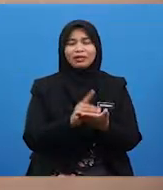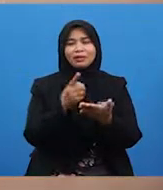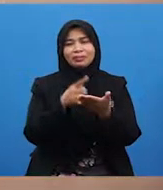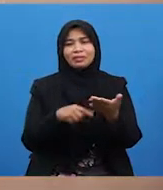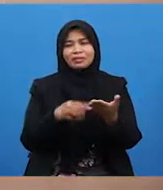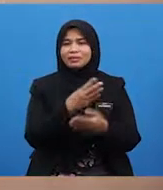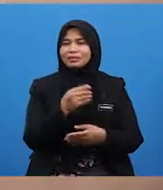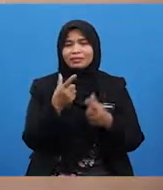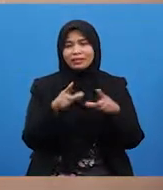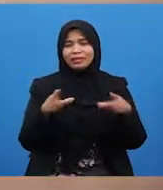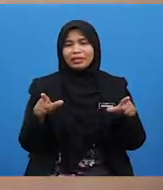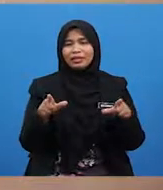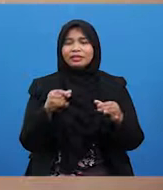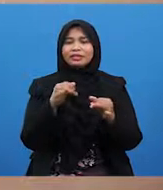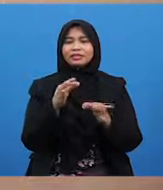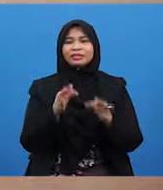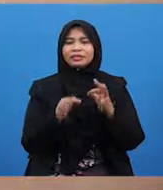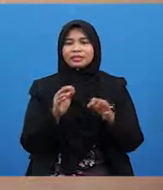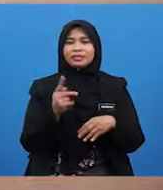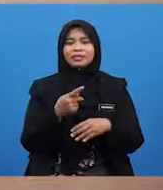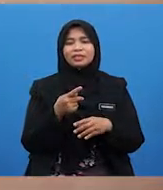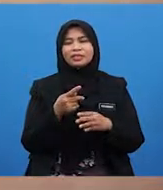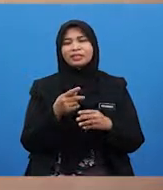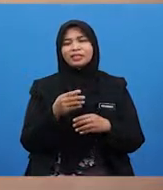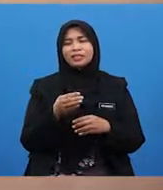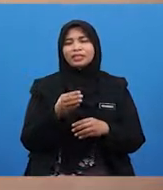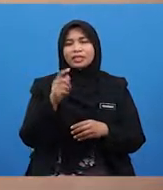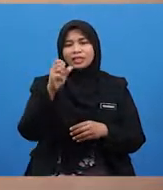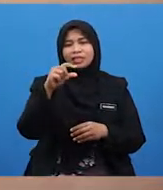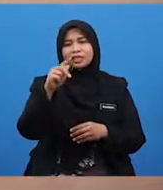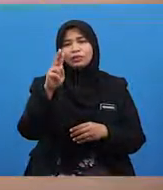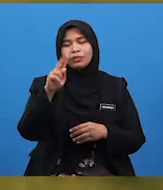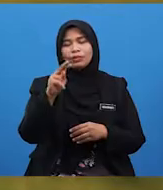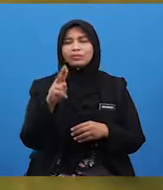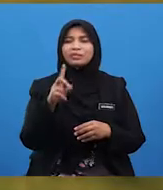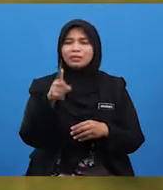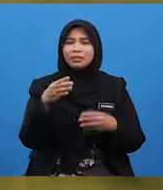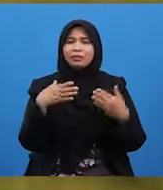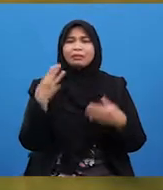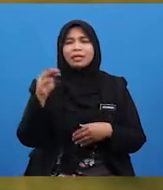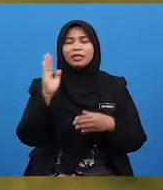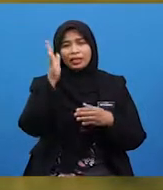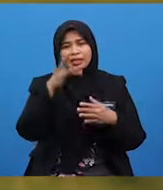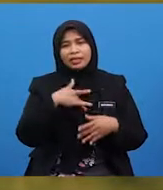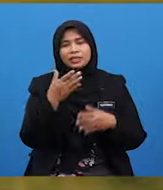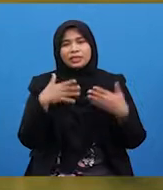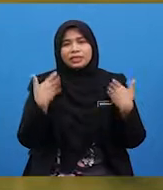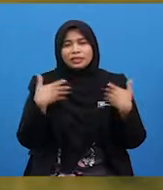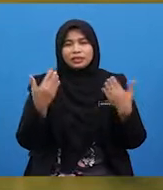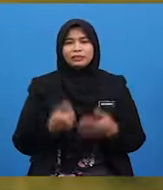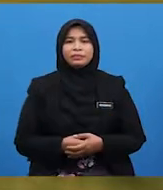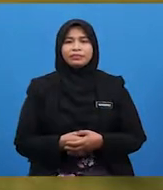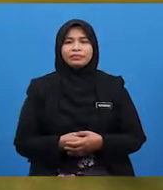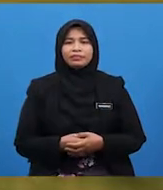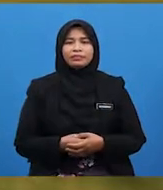sebagainya. Jika kita bertegur mereka, tentu mereka akan berasa gembira. Betul tu, Encik Kugan. Sama seperti